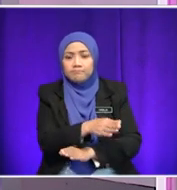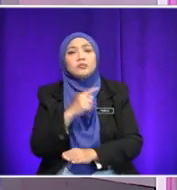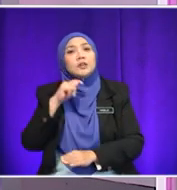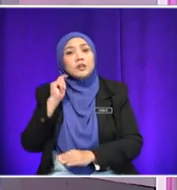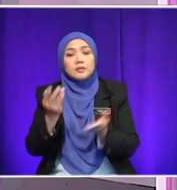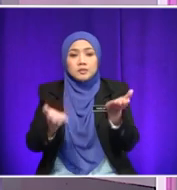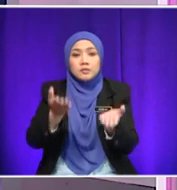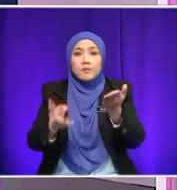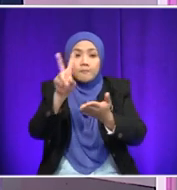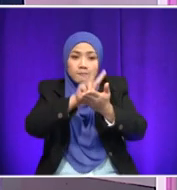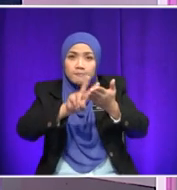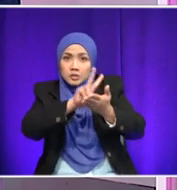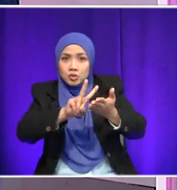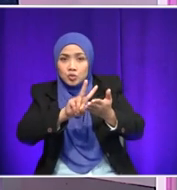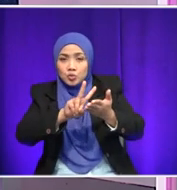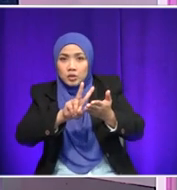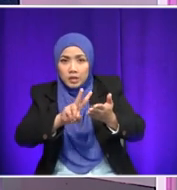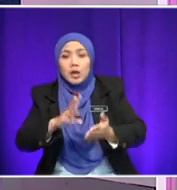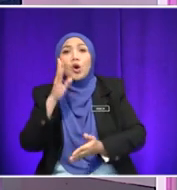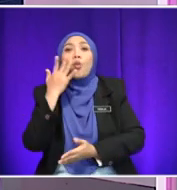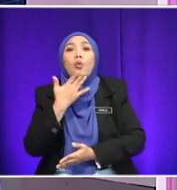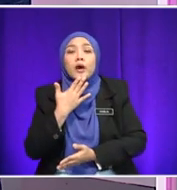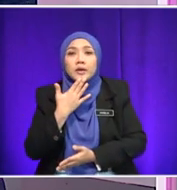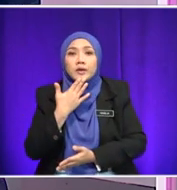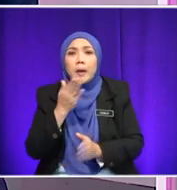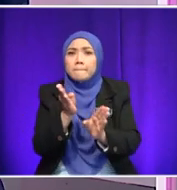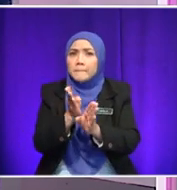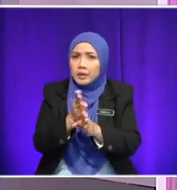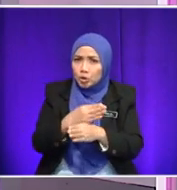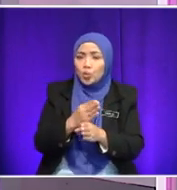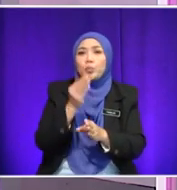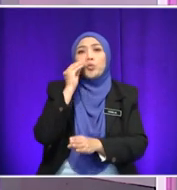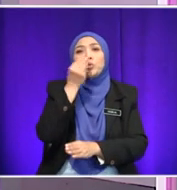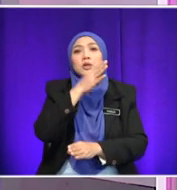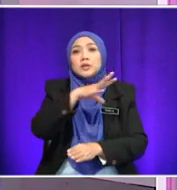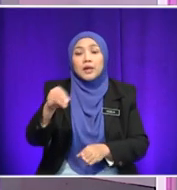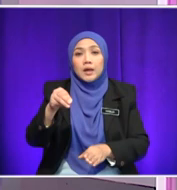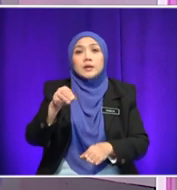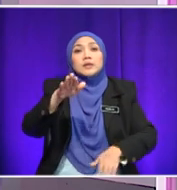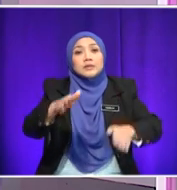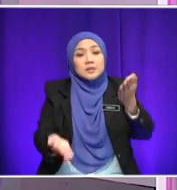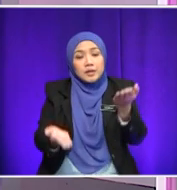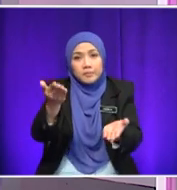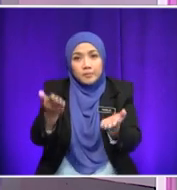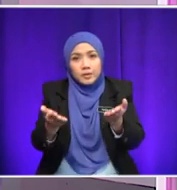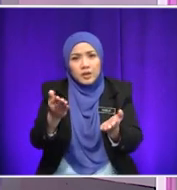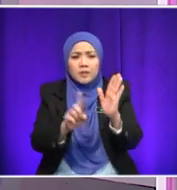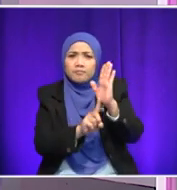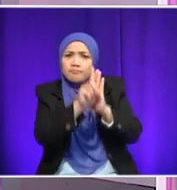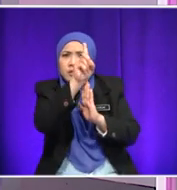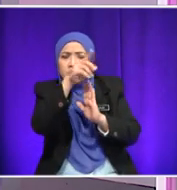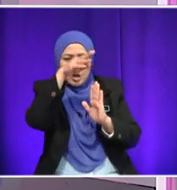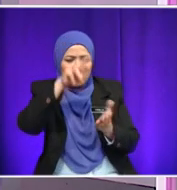pemilihan dan jenis warna bentuk bunga mesilah sesuai dengan seimbang apabila kita lihat tinggi rendah susunan bunga tadi